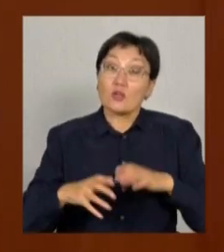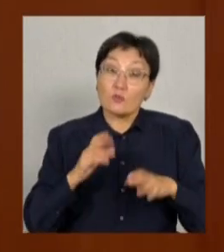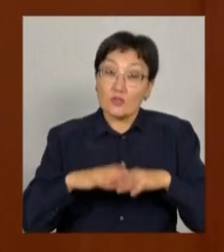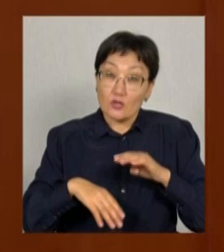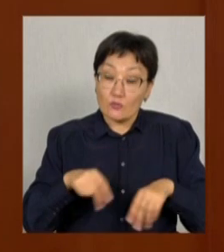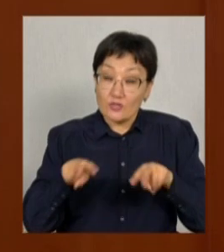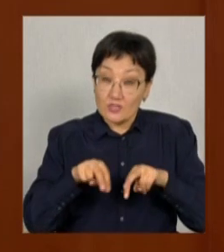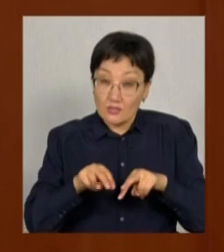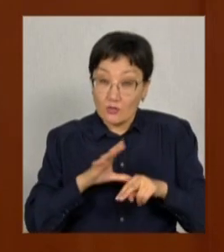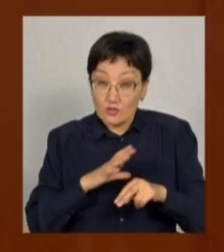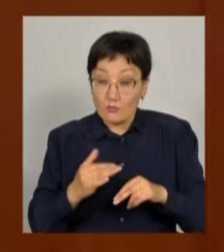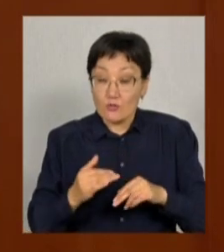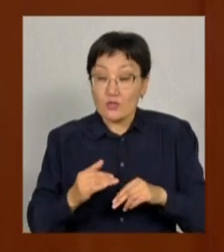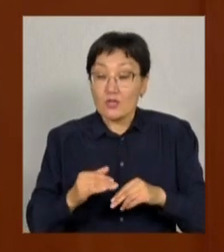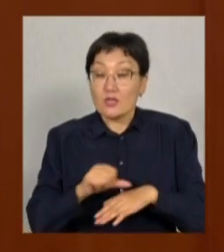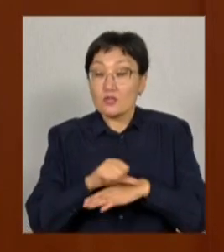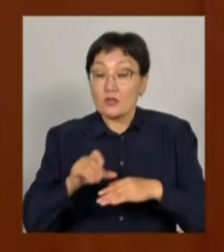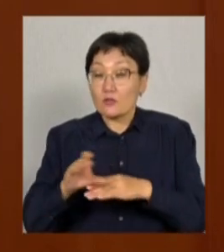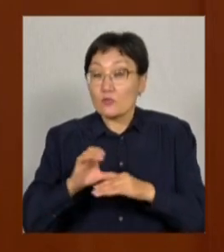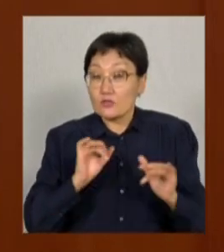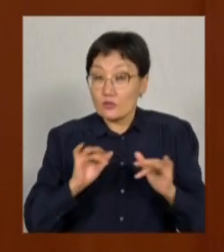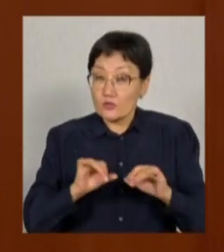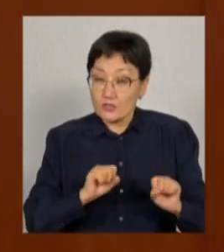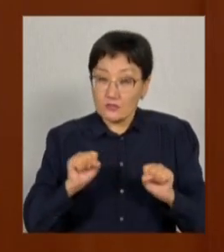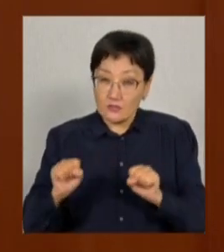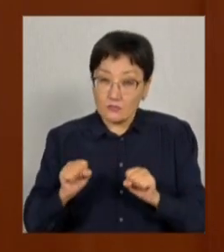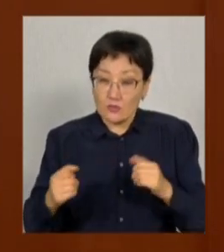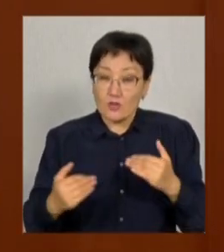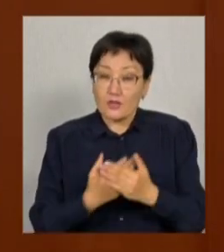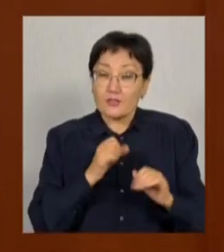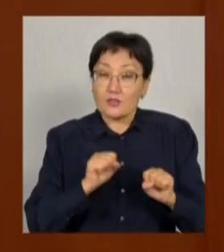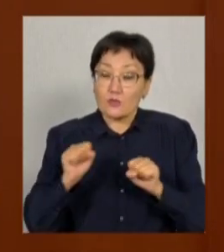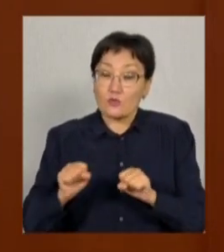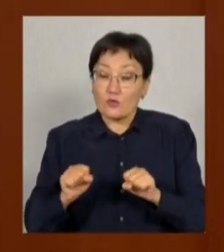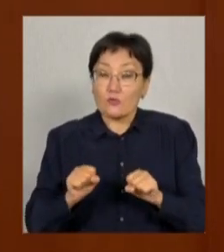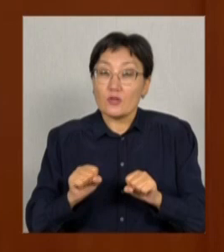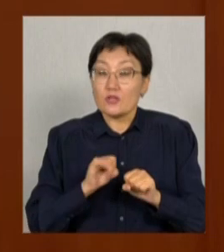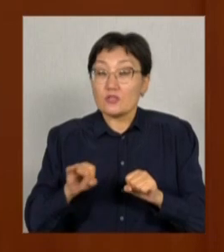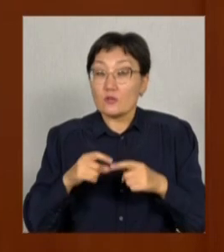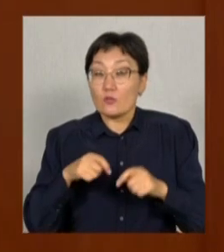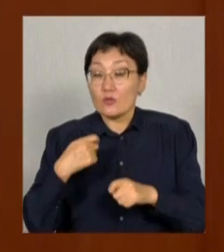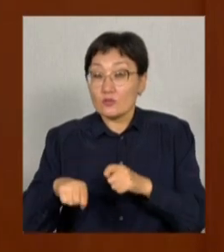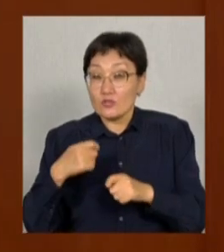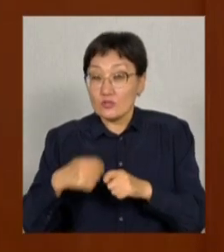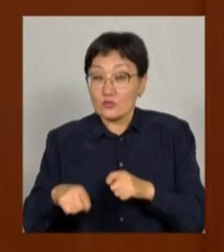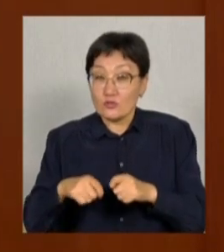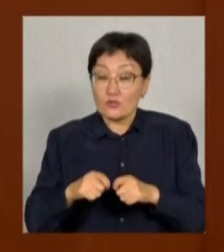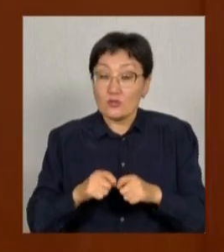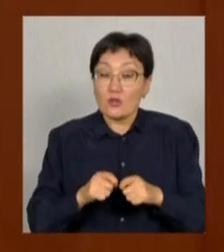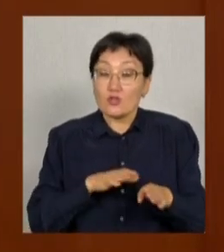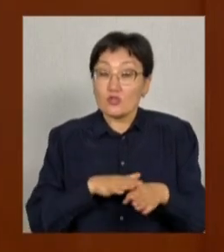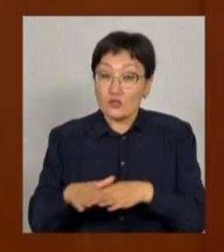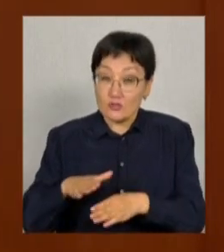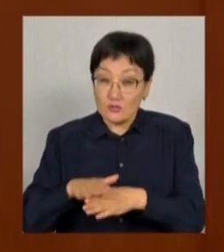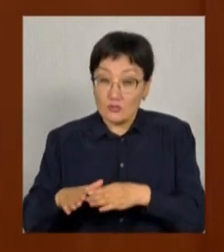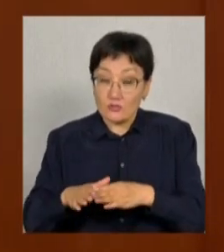жүргізілді. Ол ЭКА экспорттық операциялар сақтандыру, қайта сақтандыру, кепілдендіру және қаржыландыру жүзеге